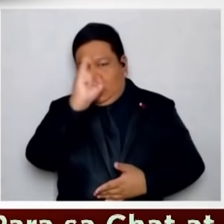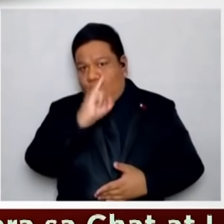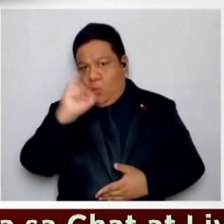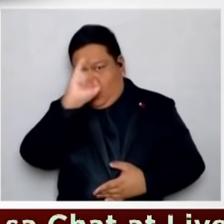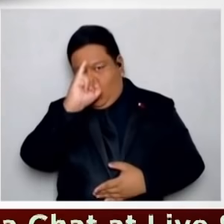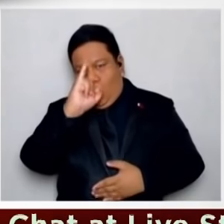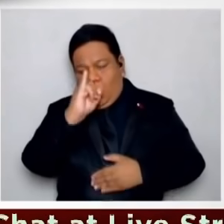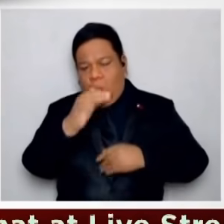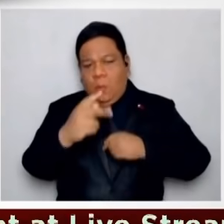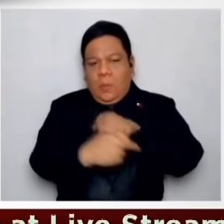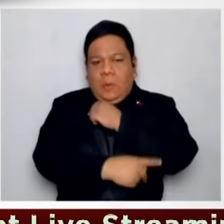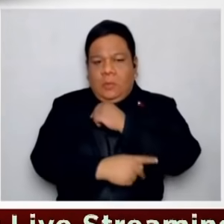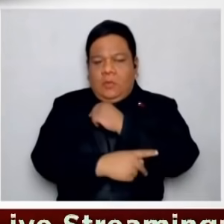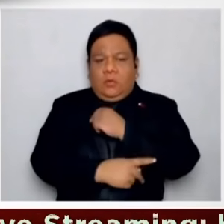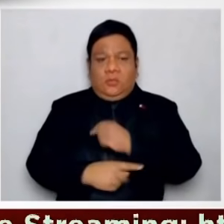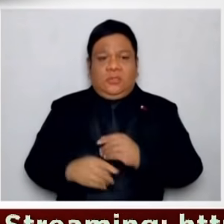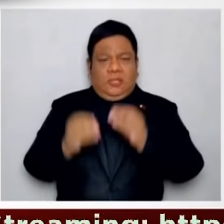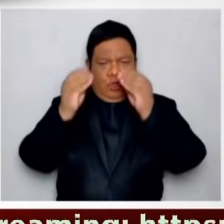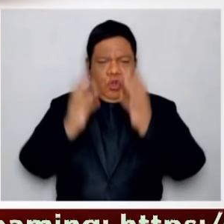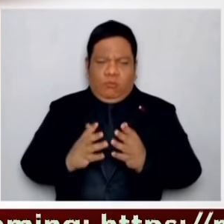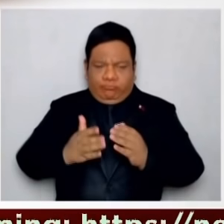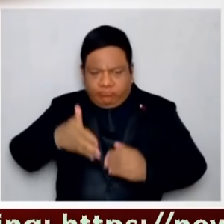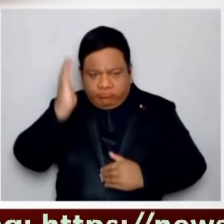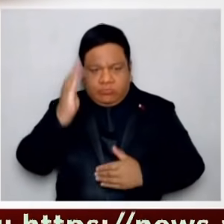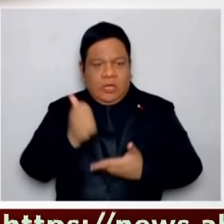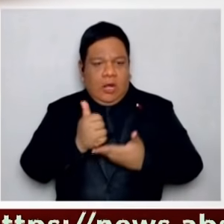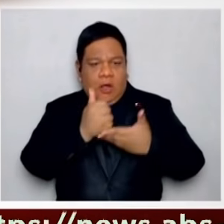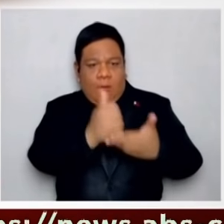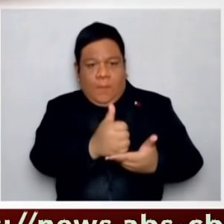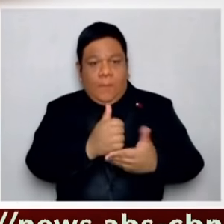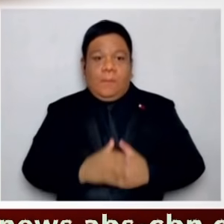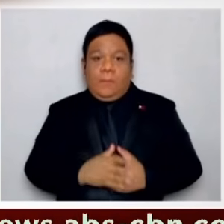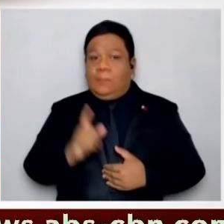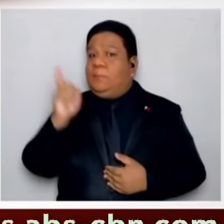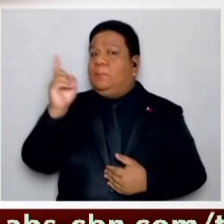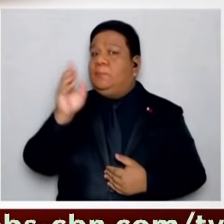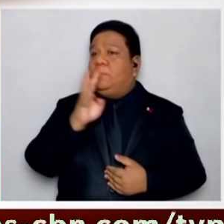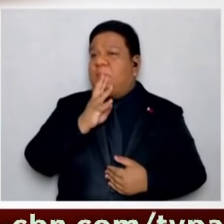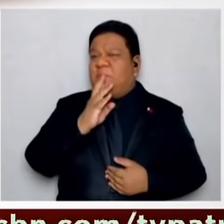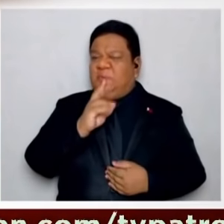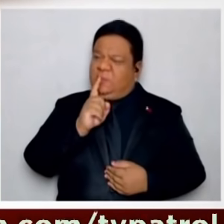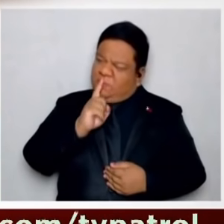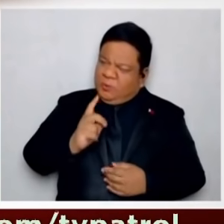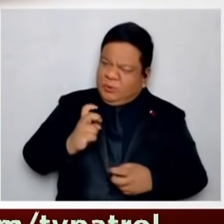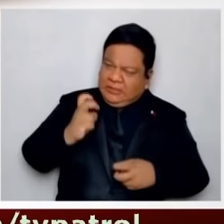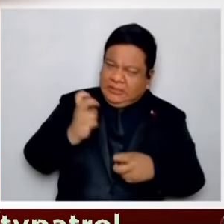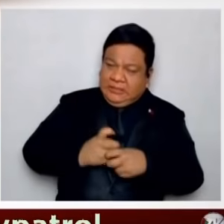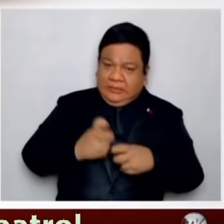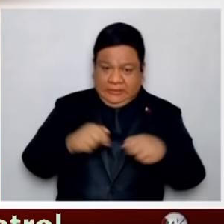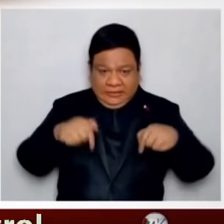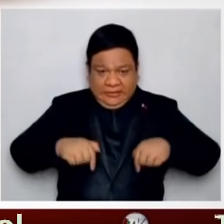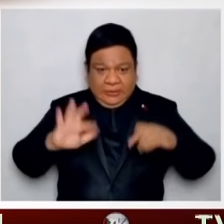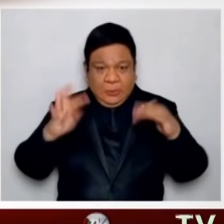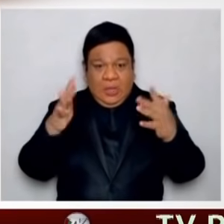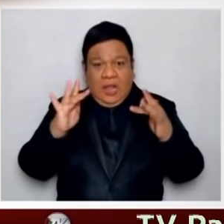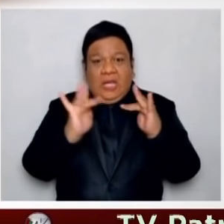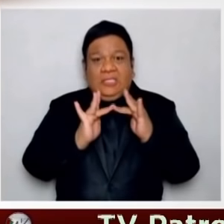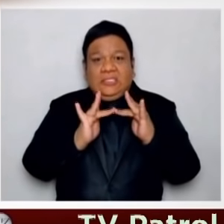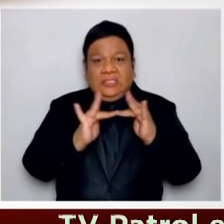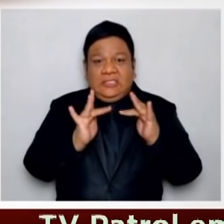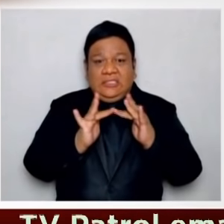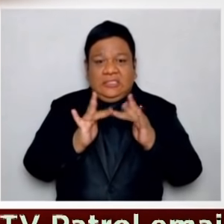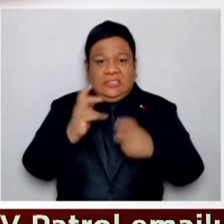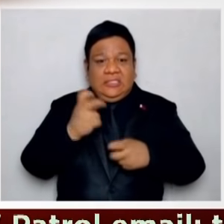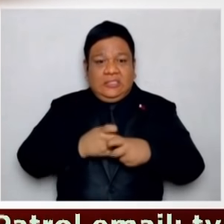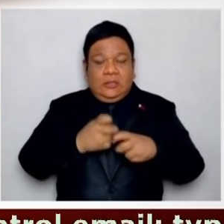tungkuling makapaglingkod. Napakahirap po, lalo na po dito sa amin na walang internet connection at